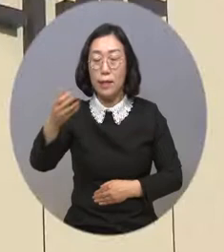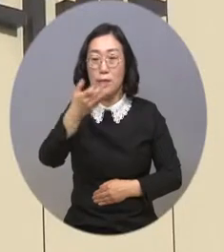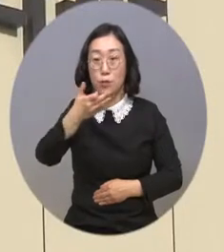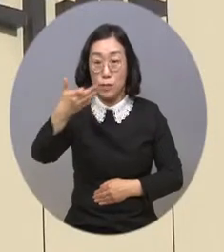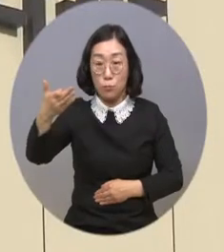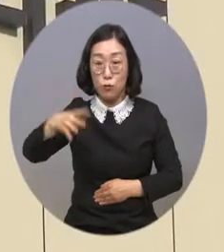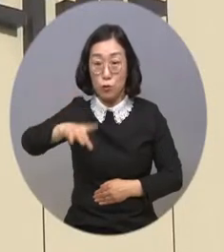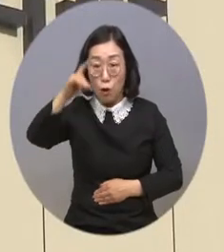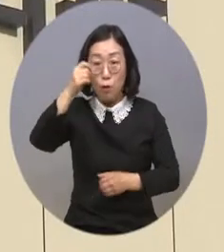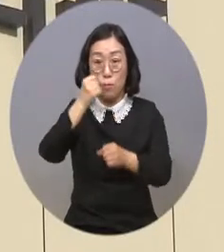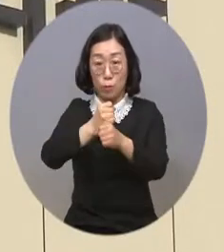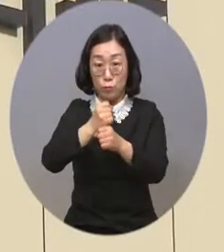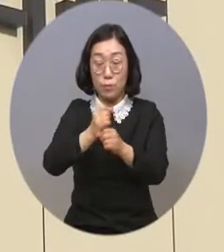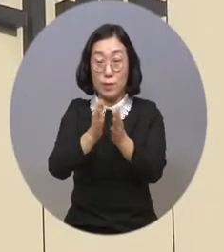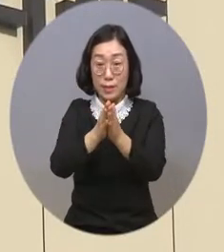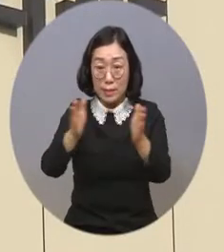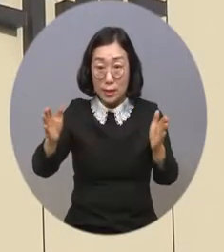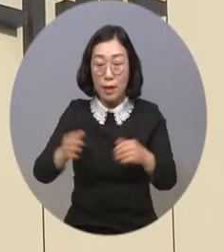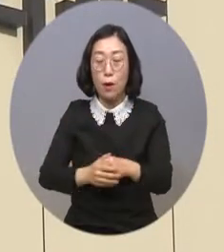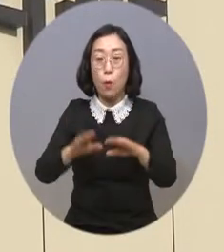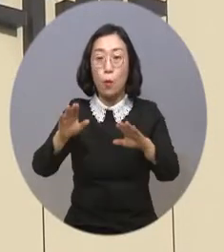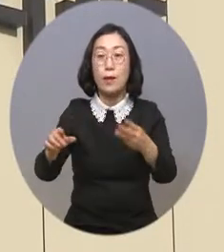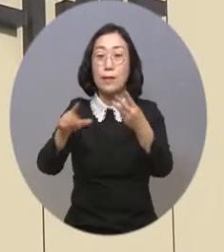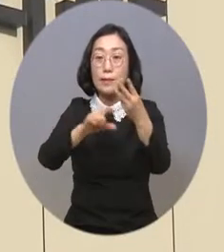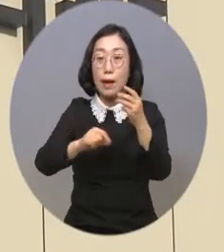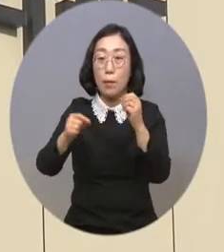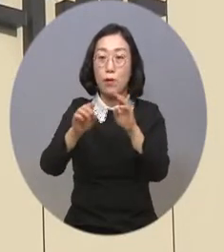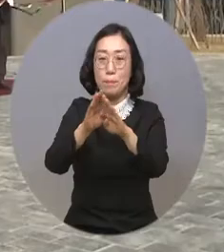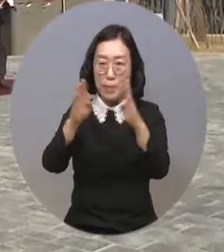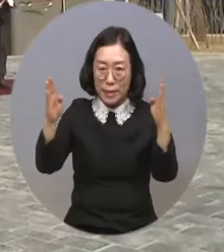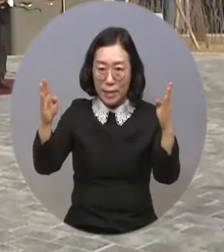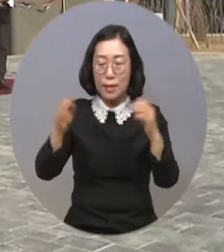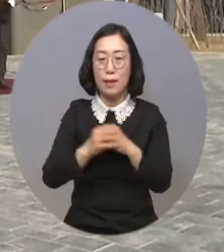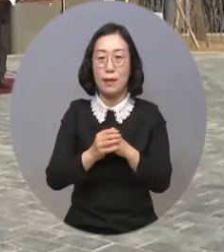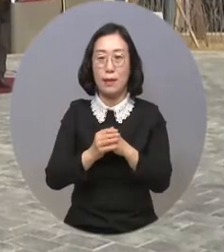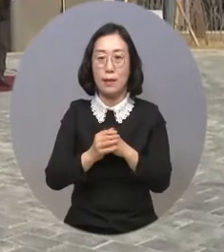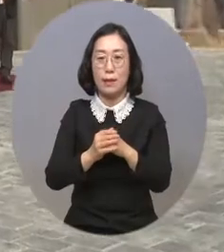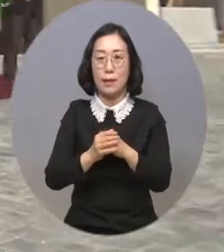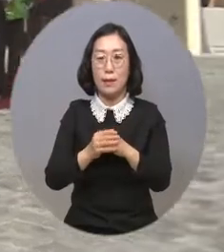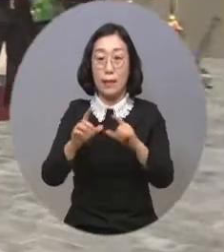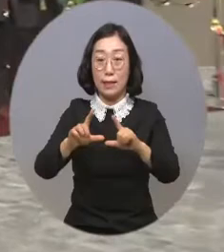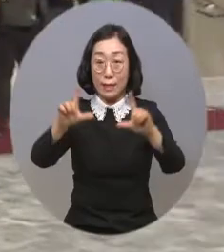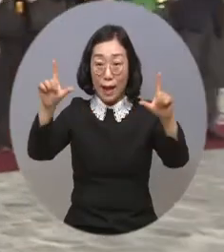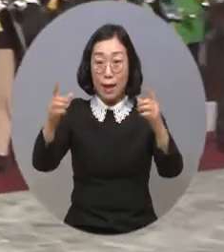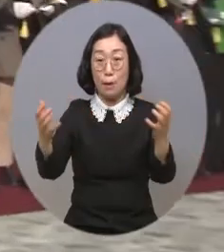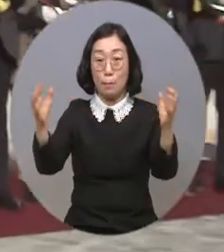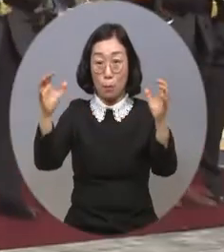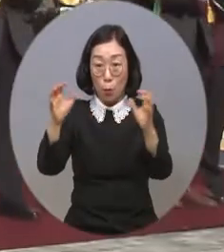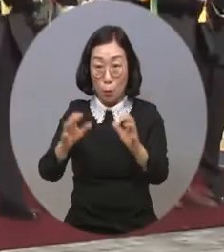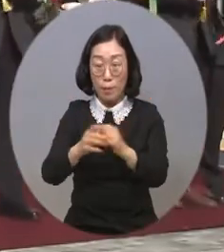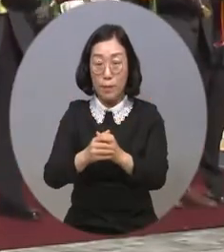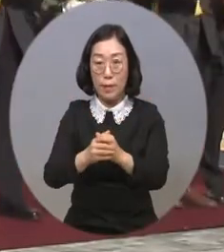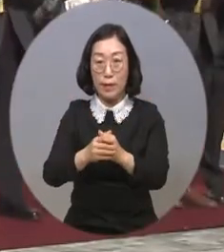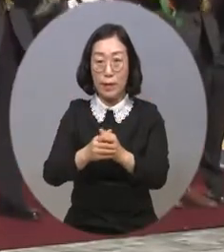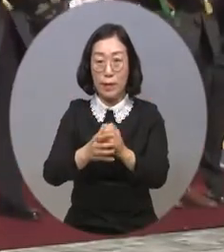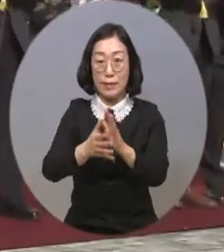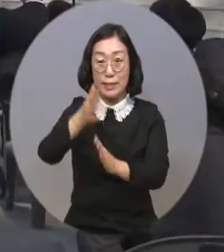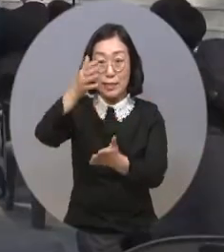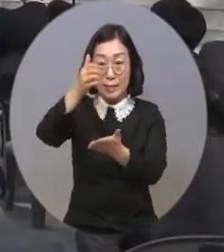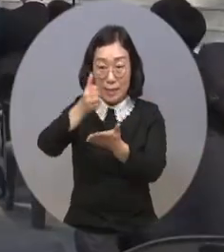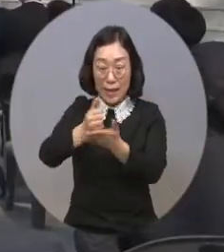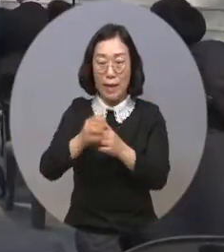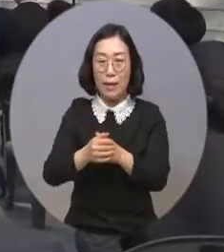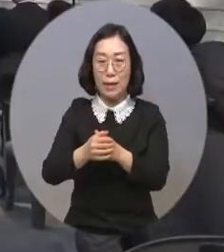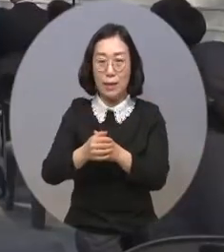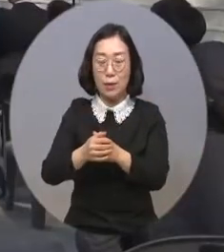3년여 만인 올해 3월에 개관을 앞두고 있습니다 개관식에는 익산시장 신뢰의 산업 건설 위원장